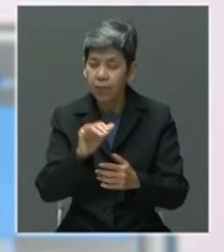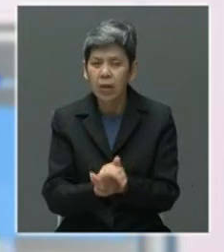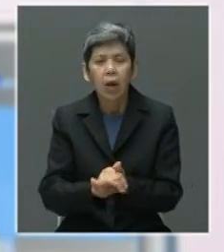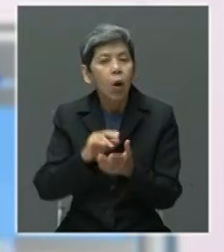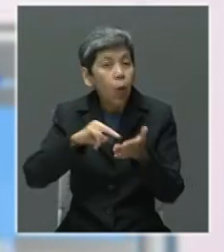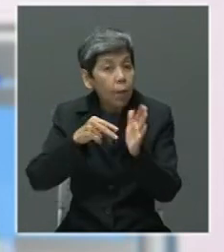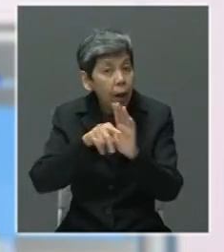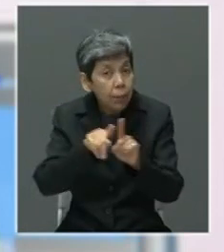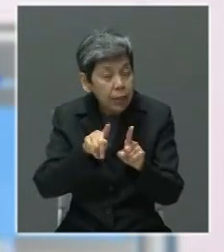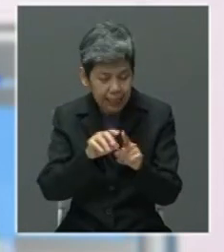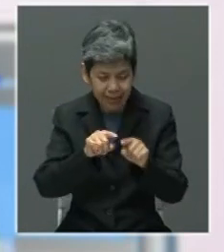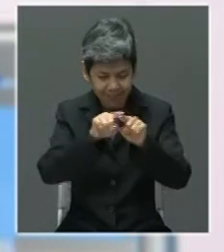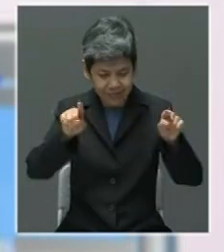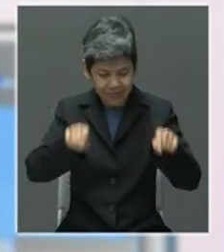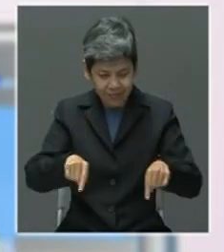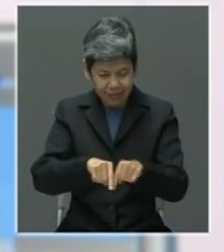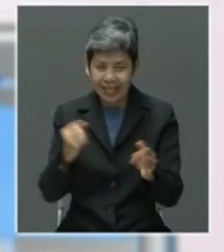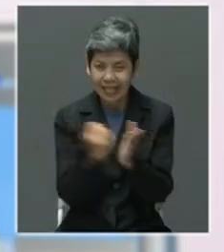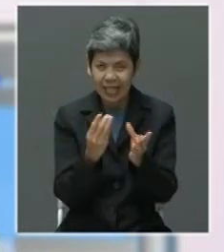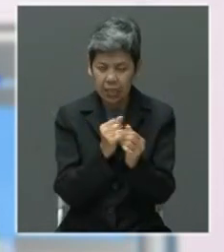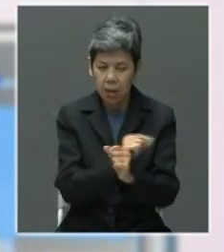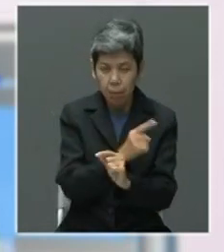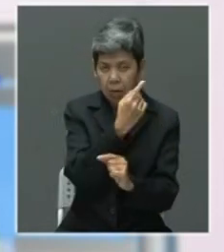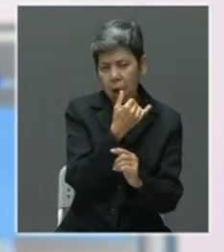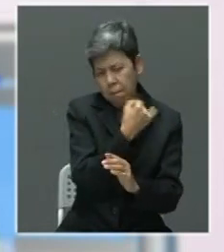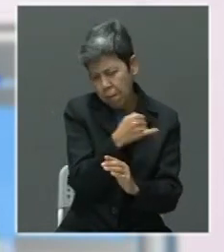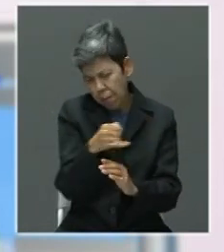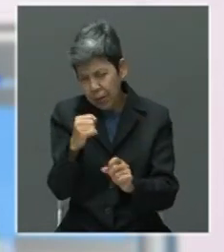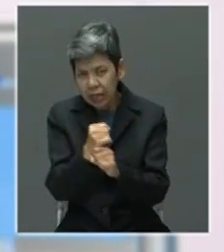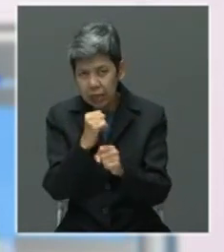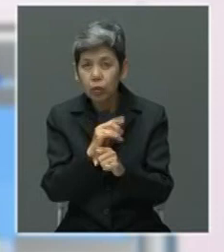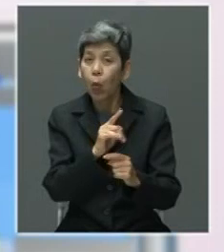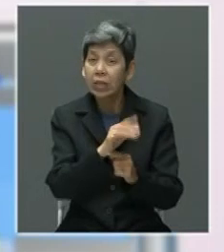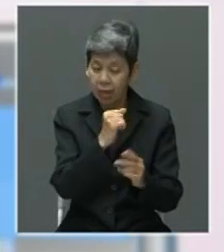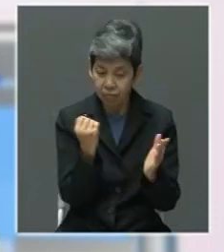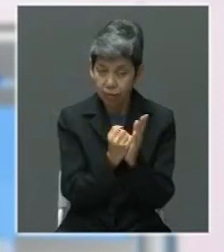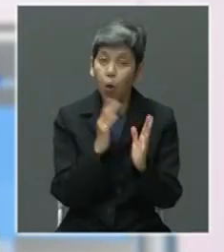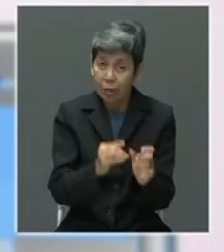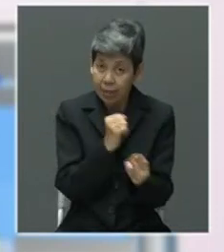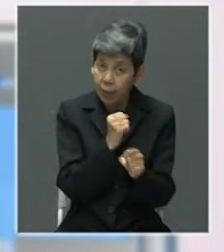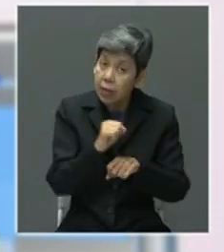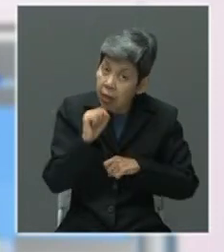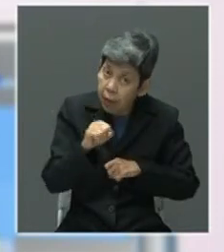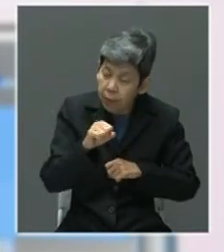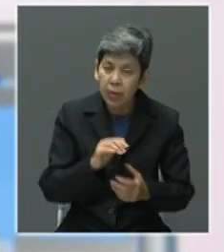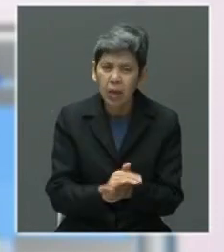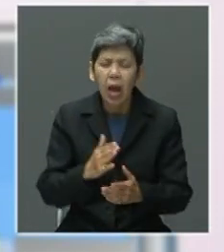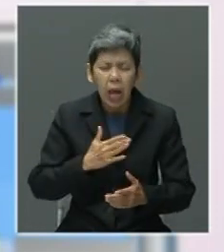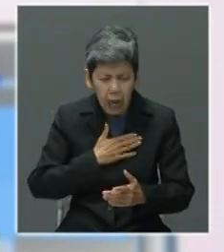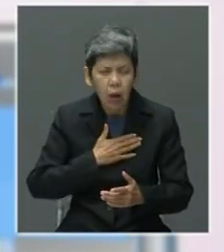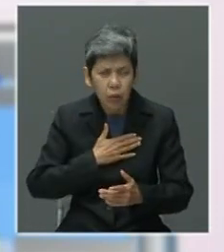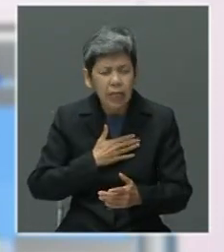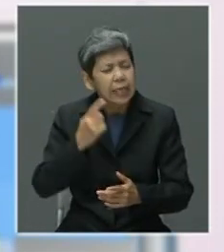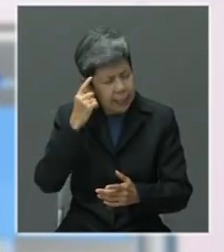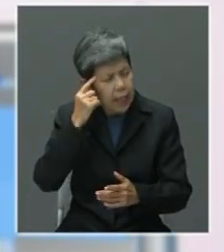จะหมายความว่าการออกเอกสารที่มันผิดมาตั้งแต่ต้นเนี่ยน่าจะออกในยุคที่นายธวัชชัยเป็นเจ้าหน้าที่อยู่ถูกไหมฮะ เราก็เชื่อว่ามันออกใกล้เ